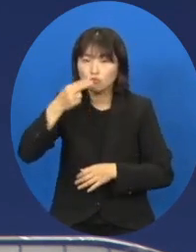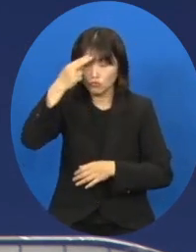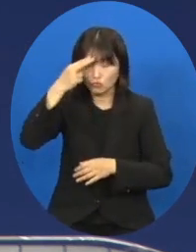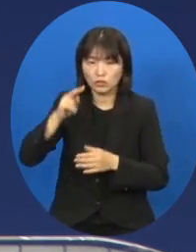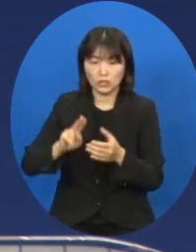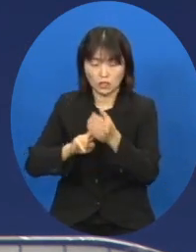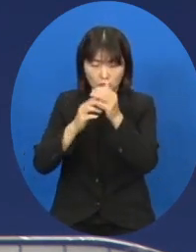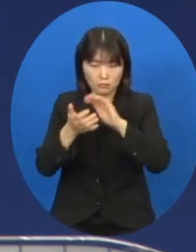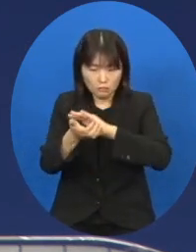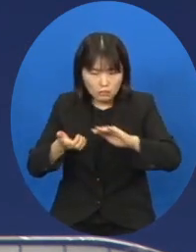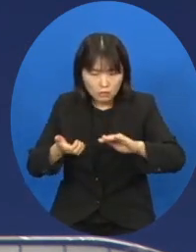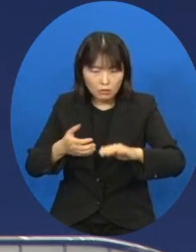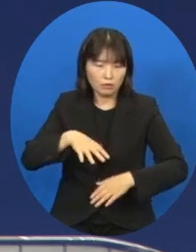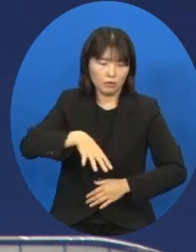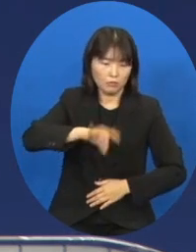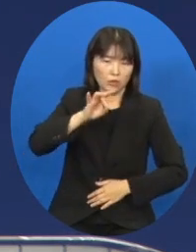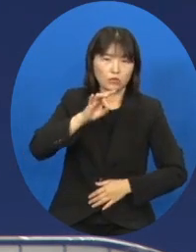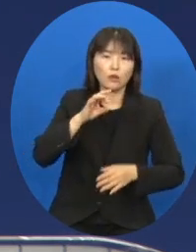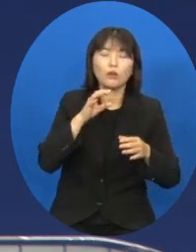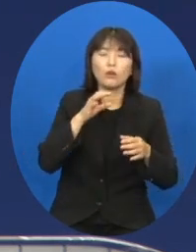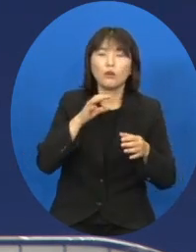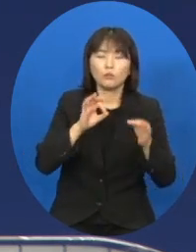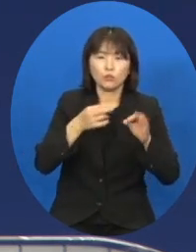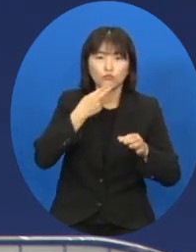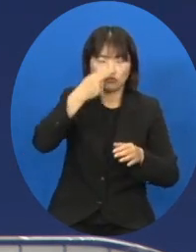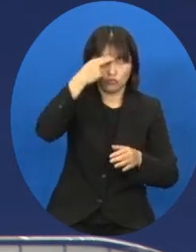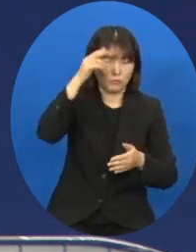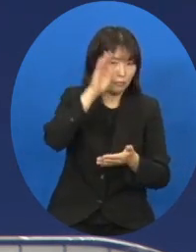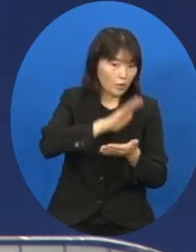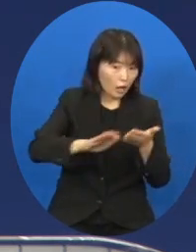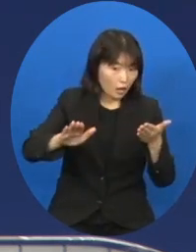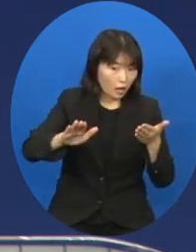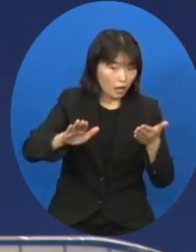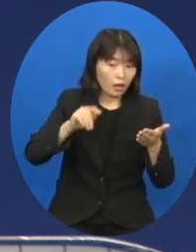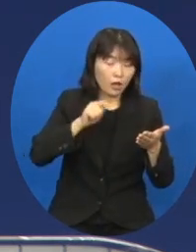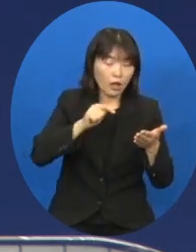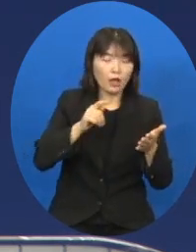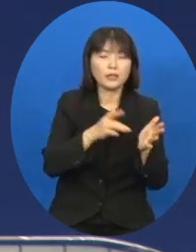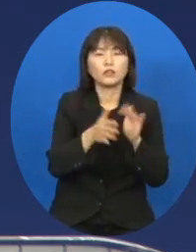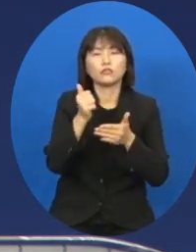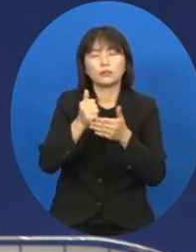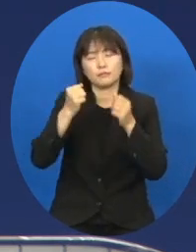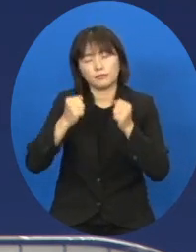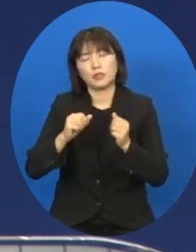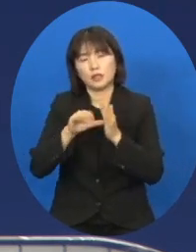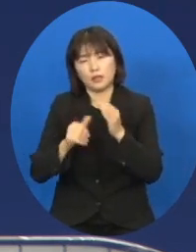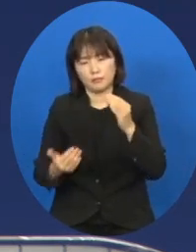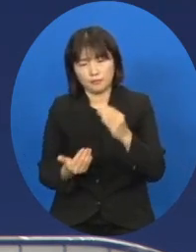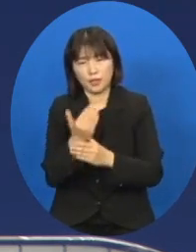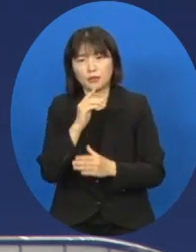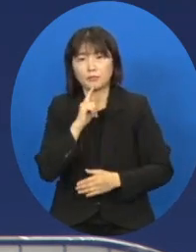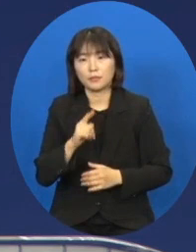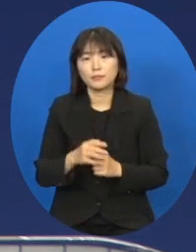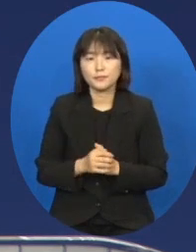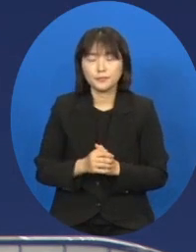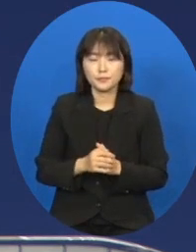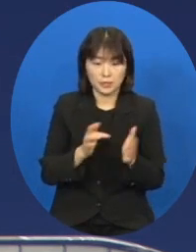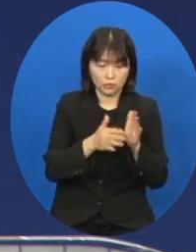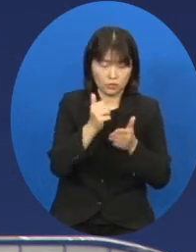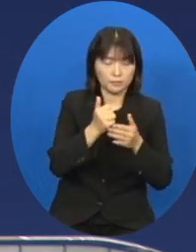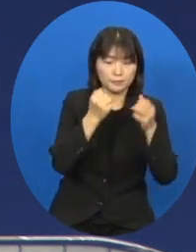포도주가 떨어졌는데 예수님이 계실 때 그런 일이 일어난 거예요. 그러니까 예수님이